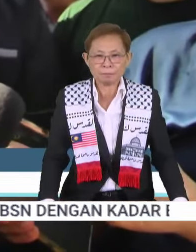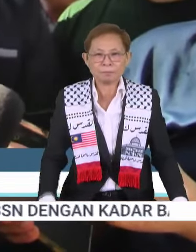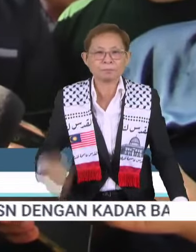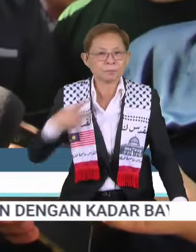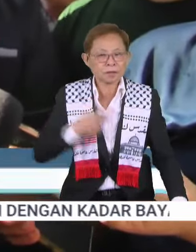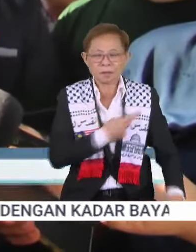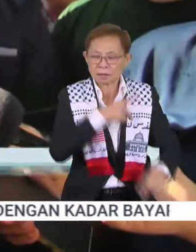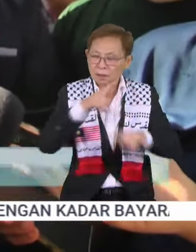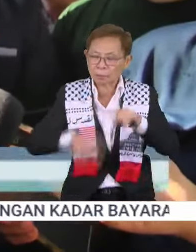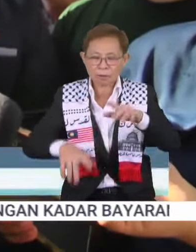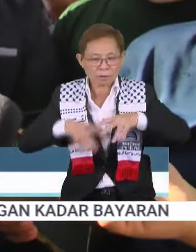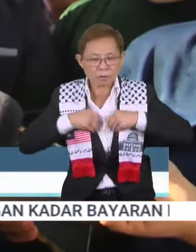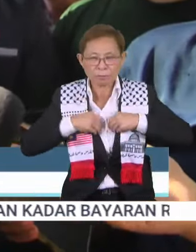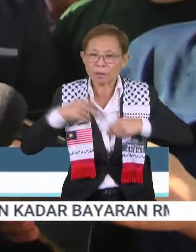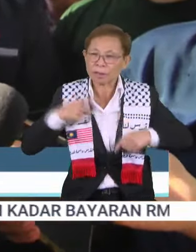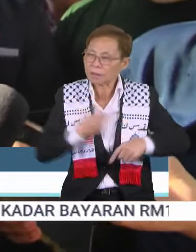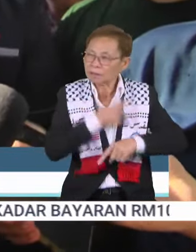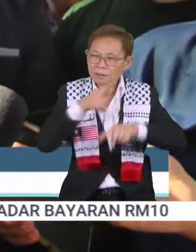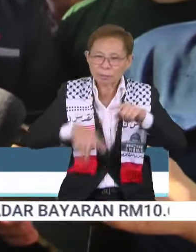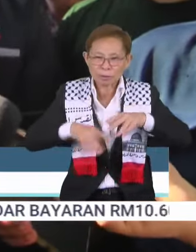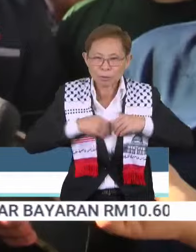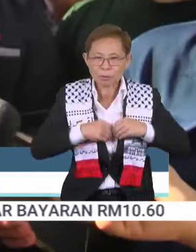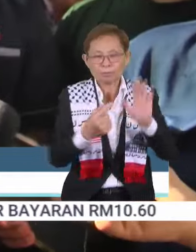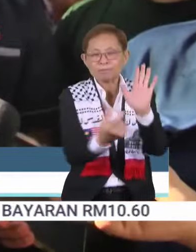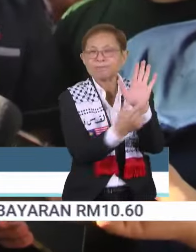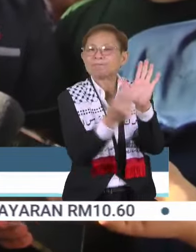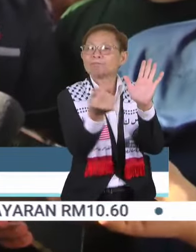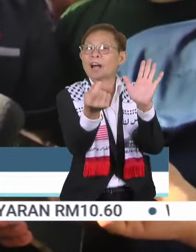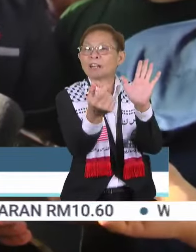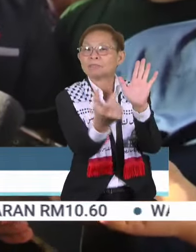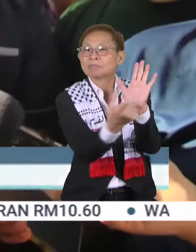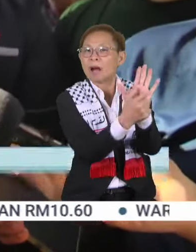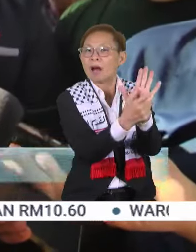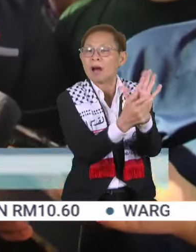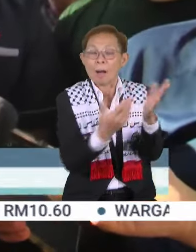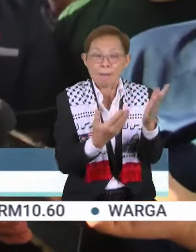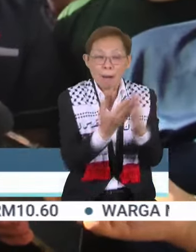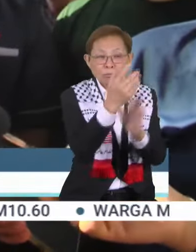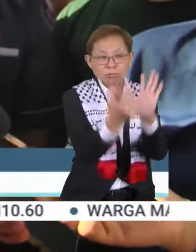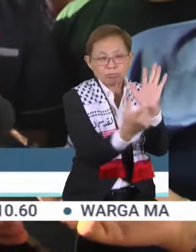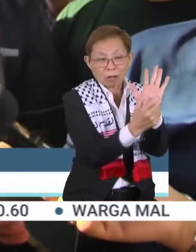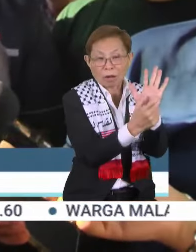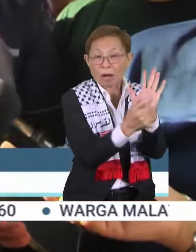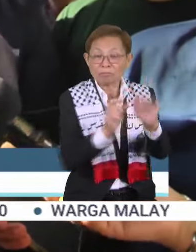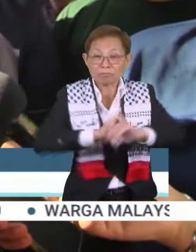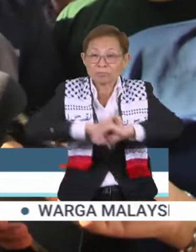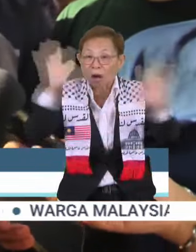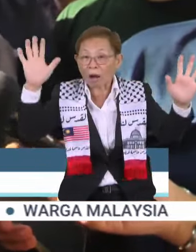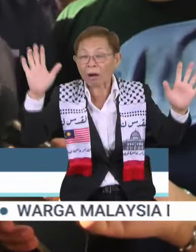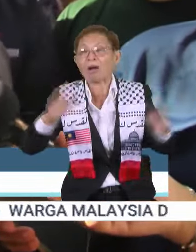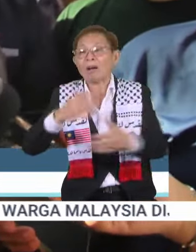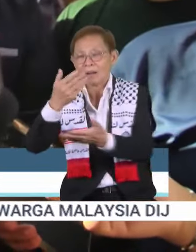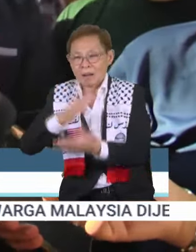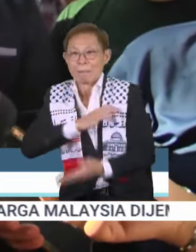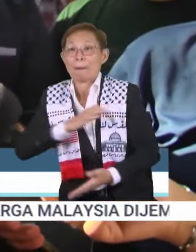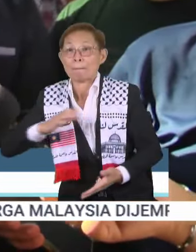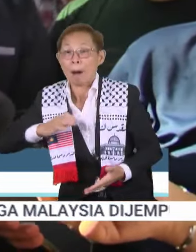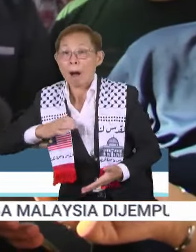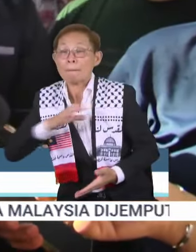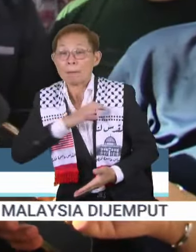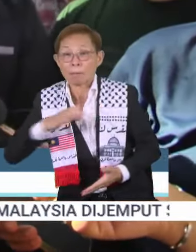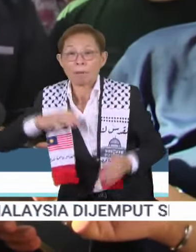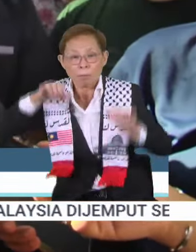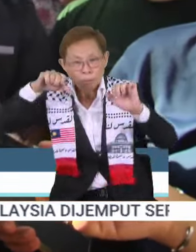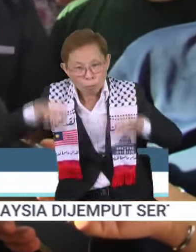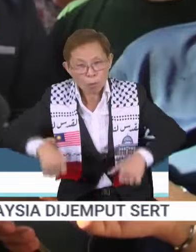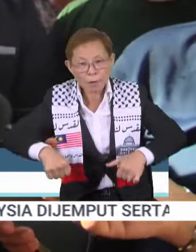kita tidak boleh berkompromi aspek tanda harga sebab melalui tanda harga yang jelas itulah maka pengguna akan memboleh